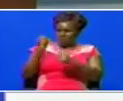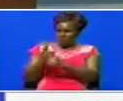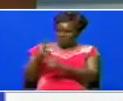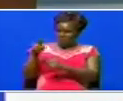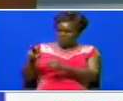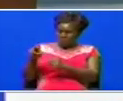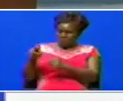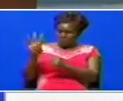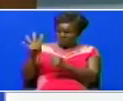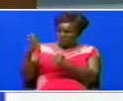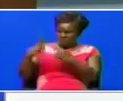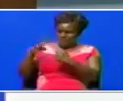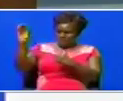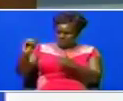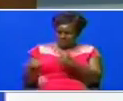12.49%.